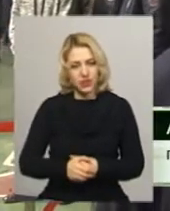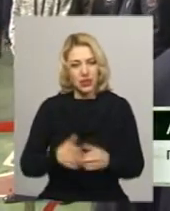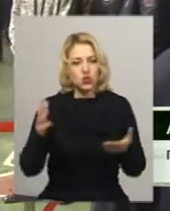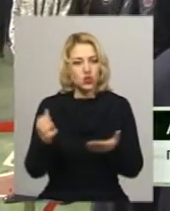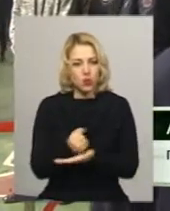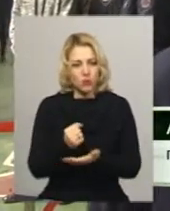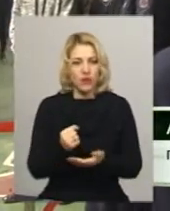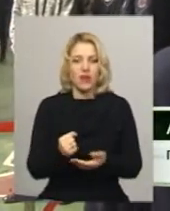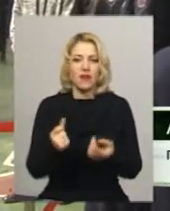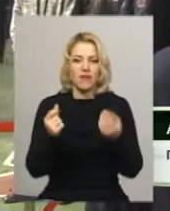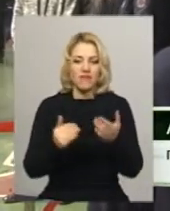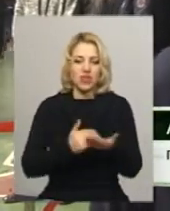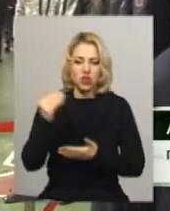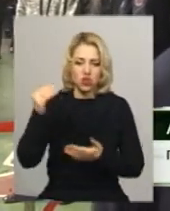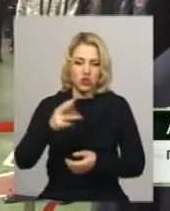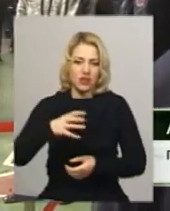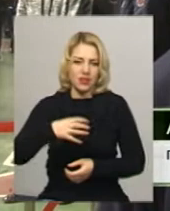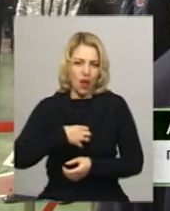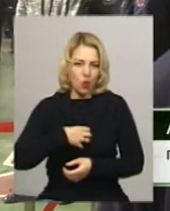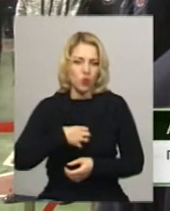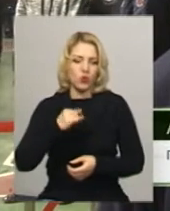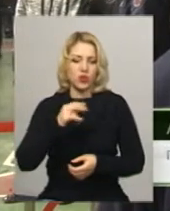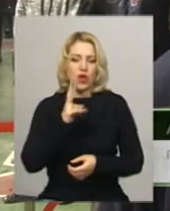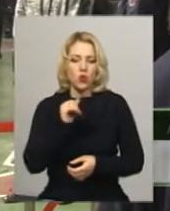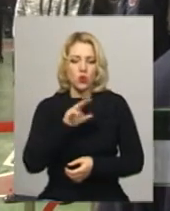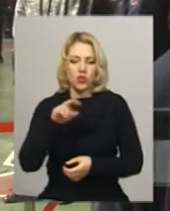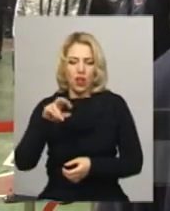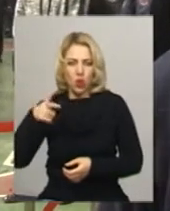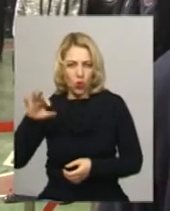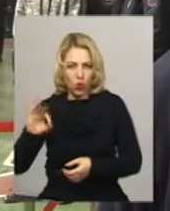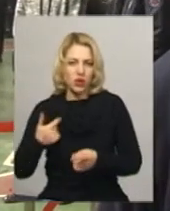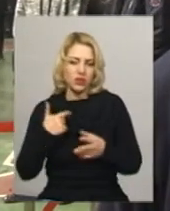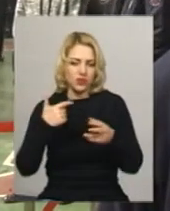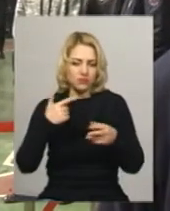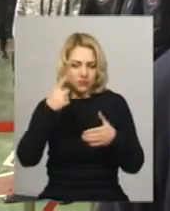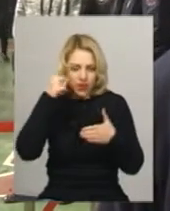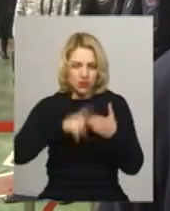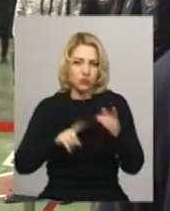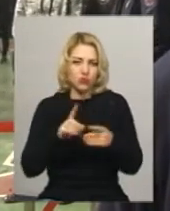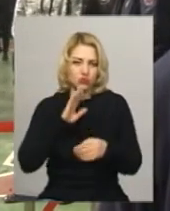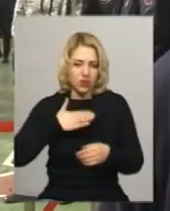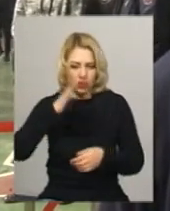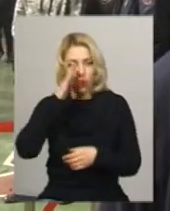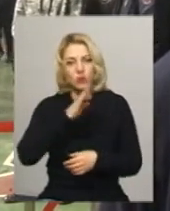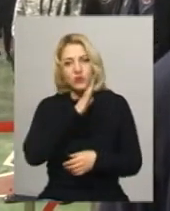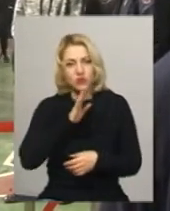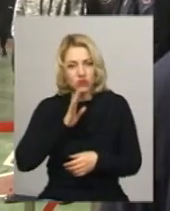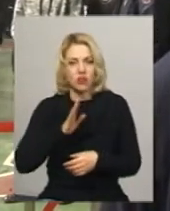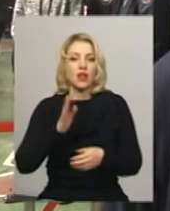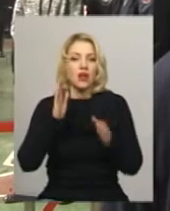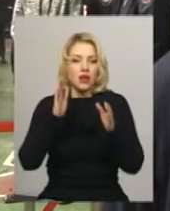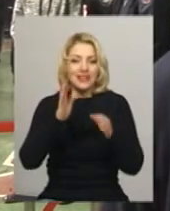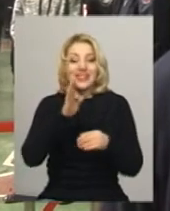здобувала високі нагороди на турнірі Кужельного. І надіємося, що на цьому турнірі теж наші хлопці і дівчата будуть чемпіонами